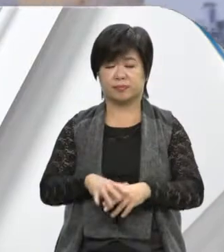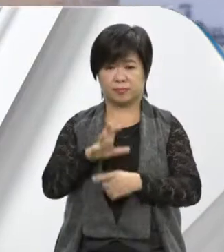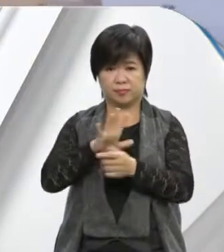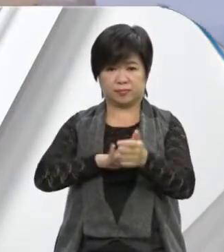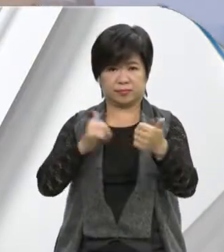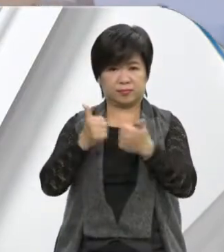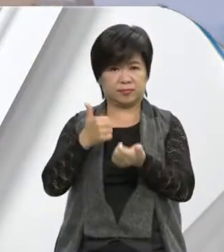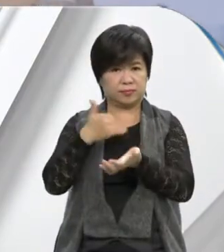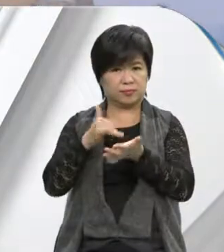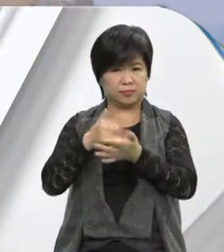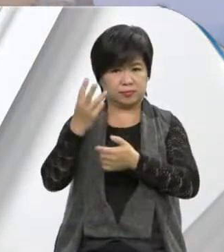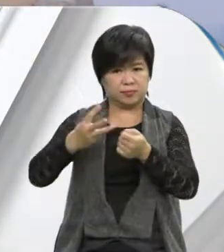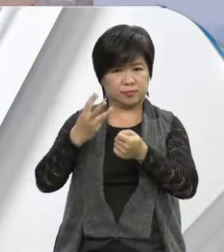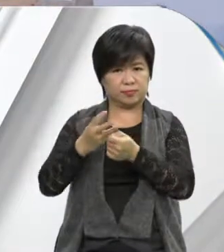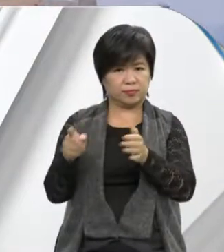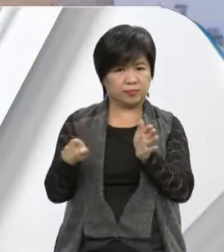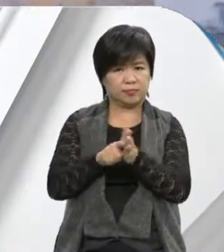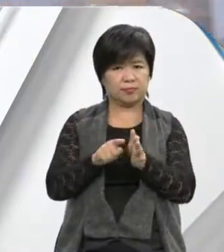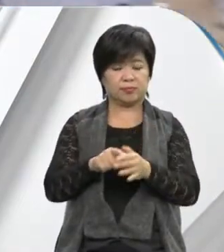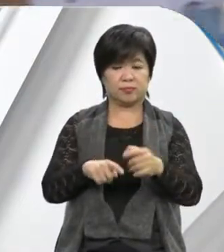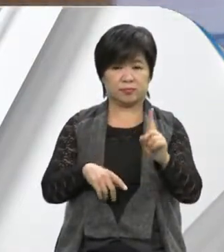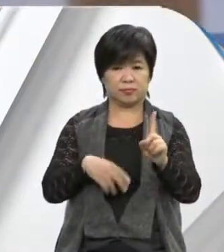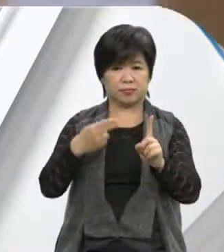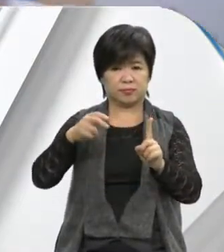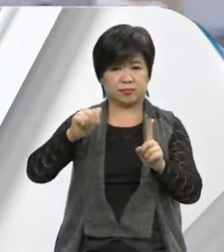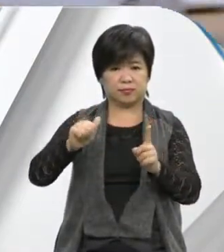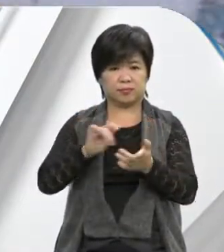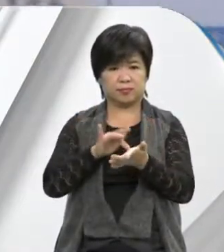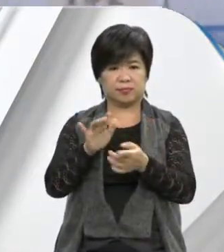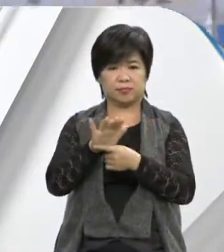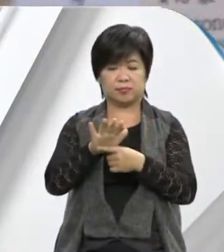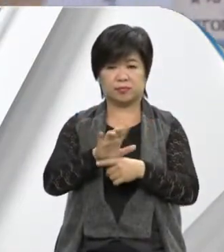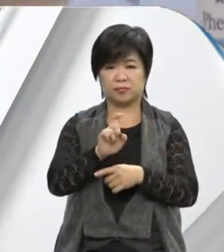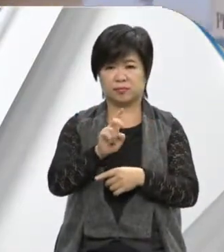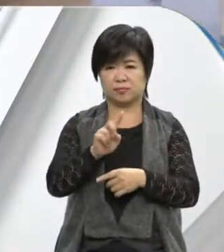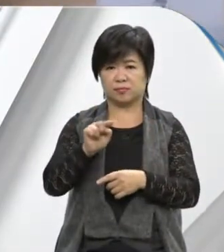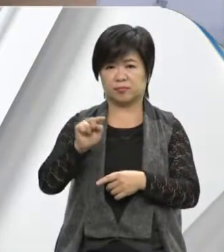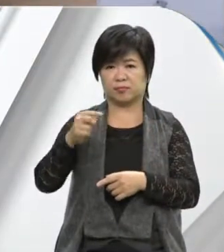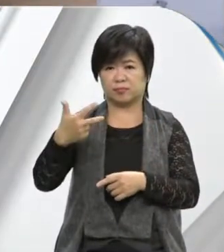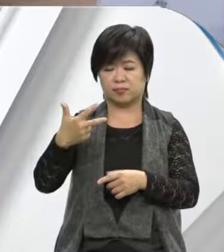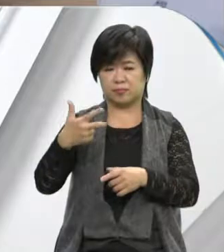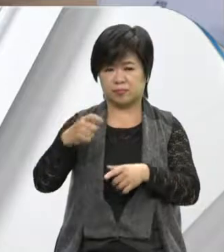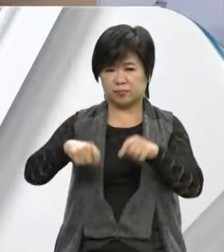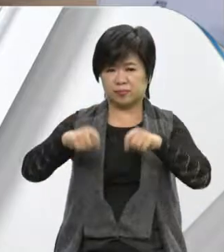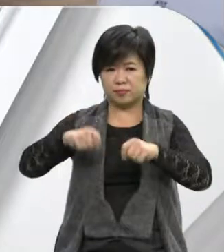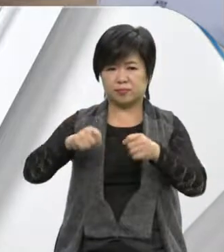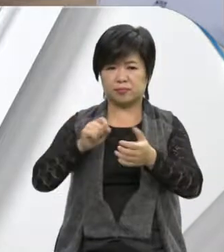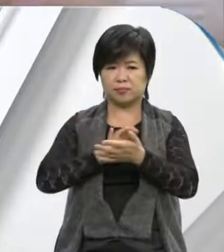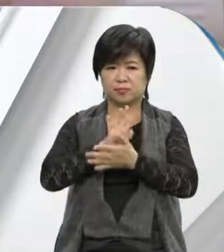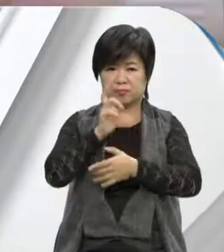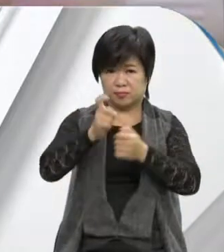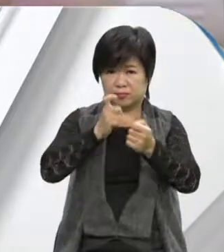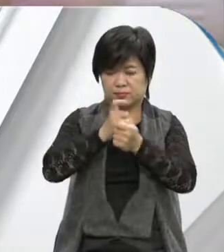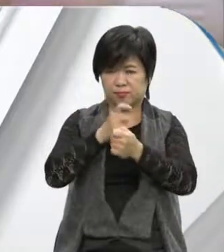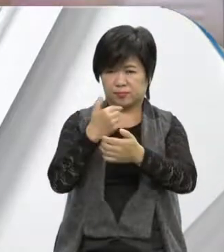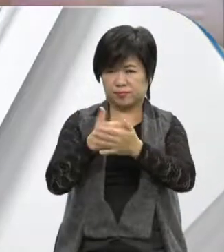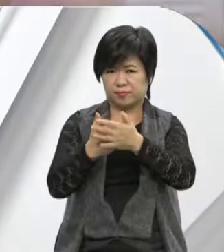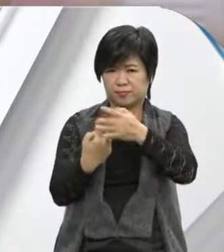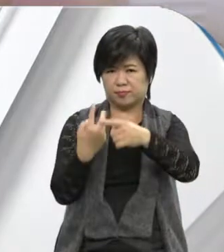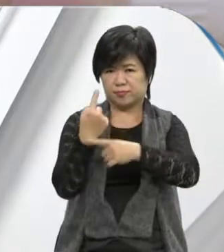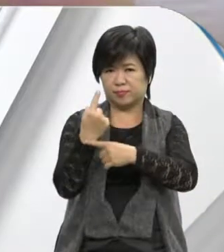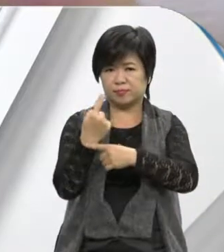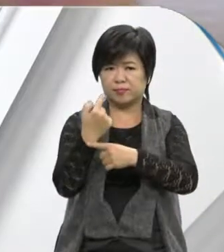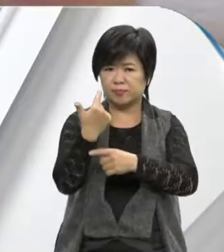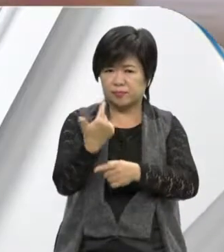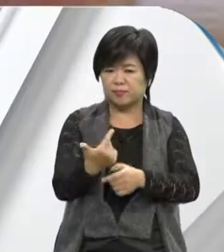台湾的十年来，达公顷的农药使用是2.73公斤，目标是十年内要减到6.3公斤。国土性的农药会